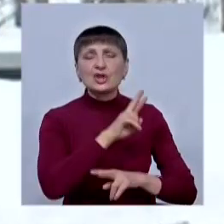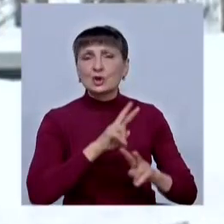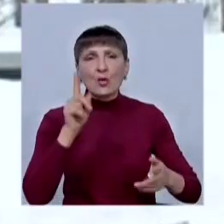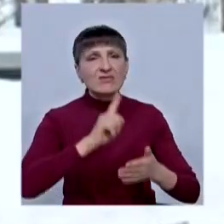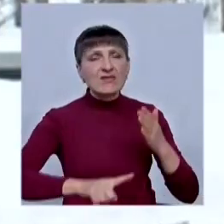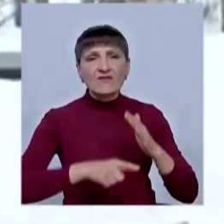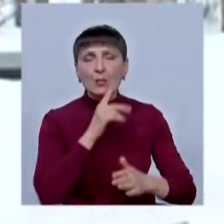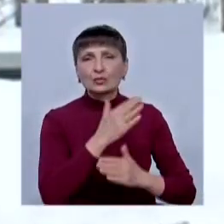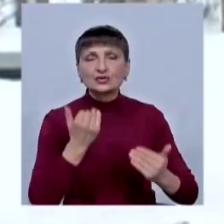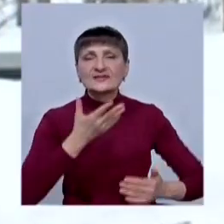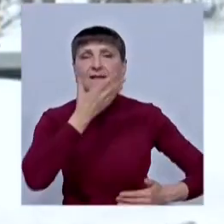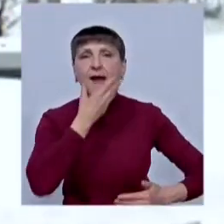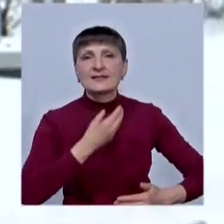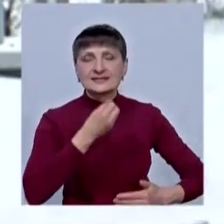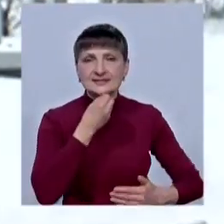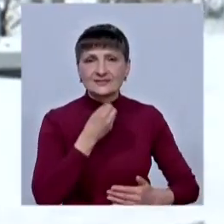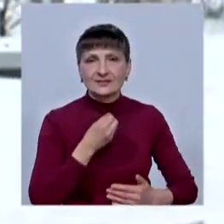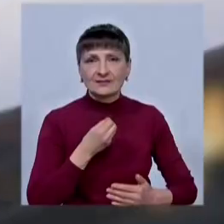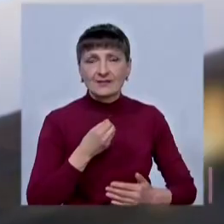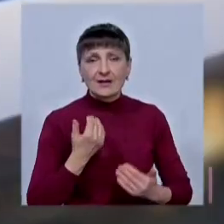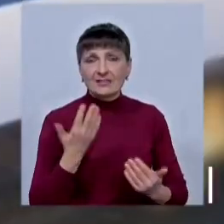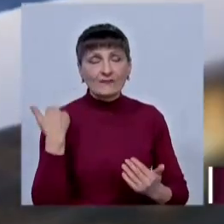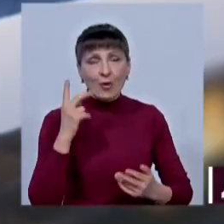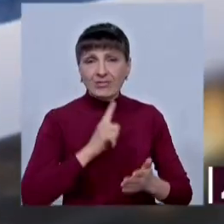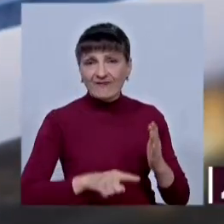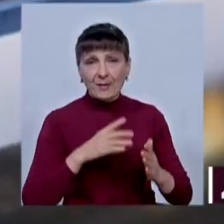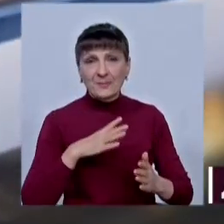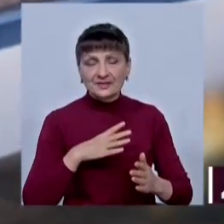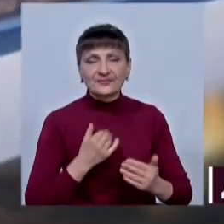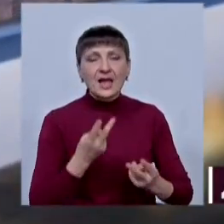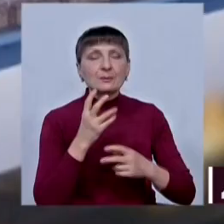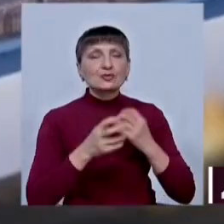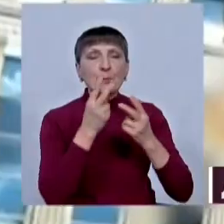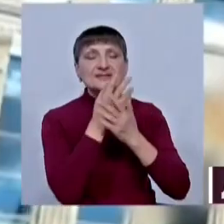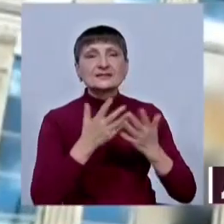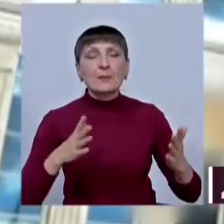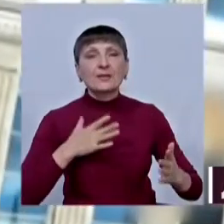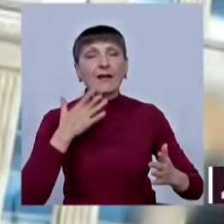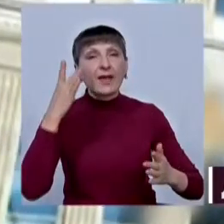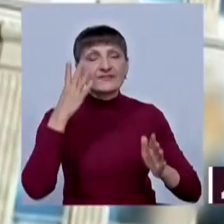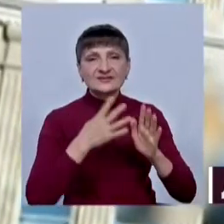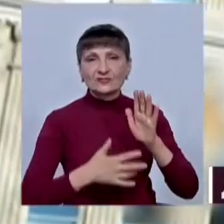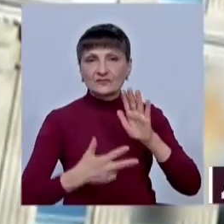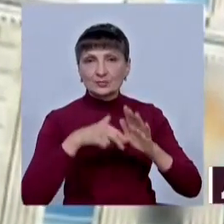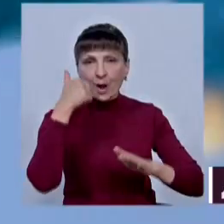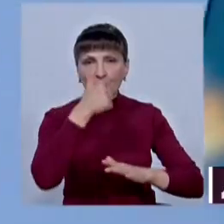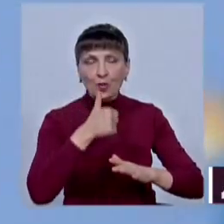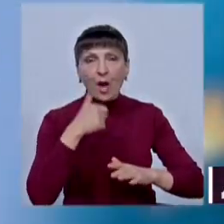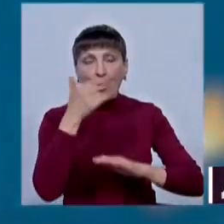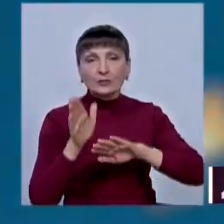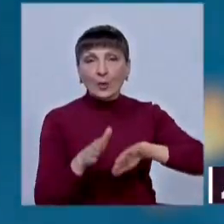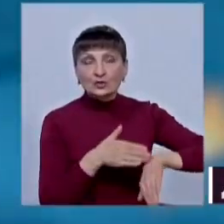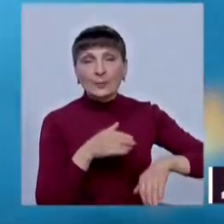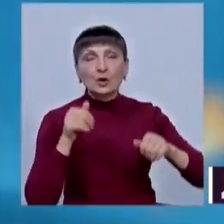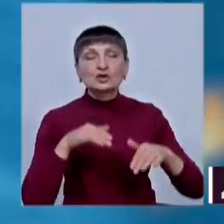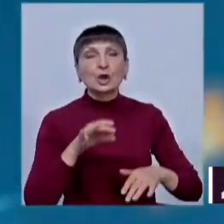она станет такой развитой и красивой. Международная презентация новой столицы прошла летом 98-го, а годом позже, по